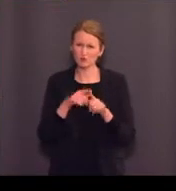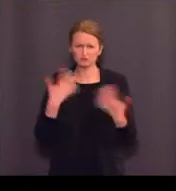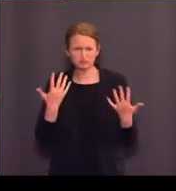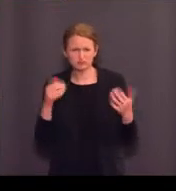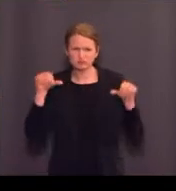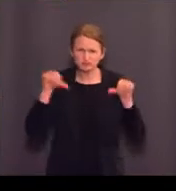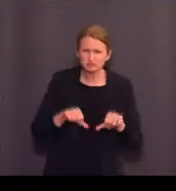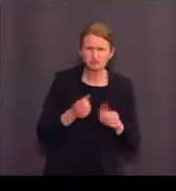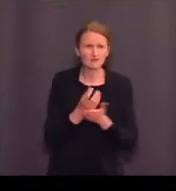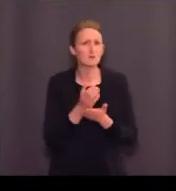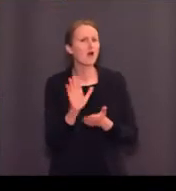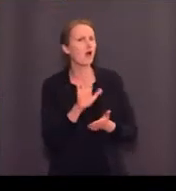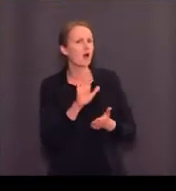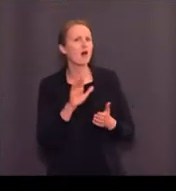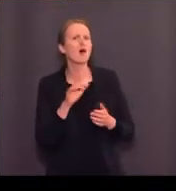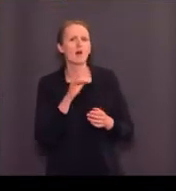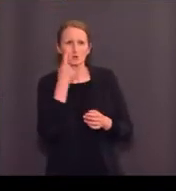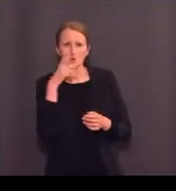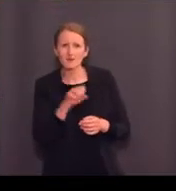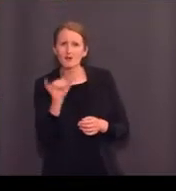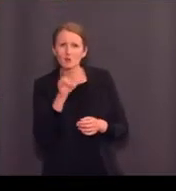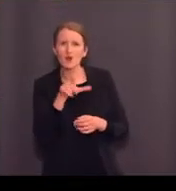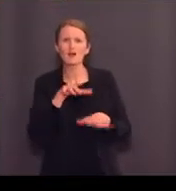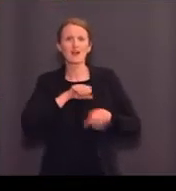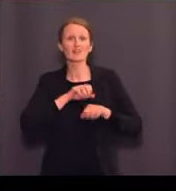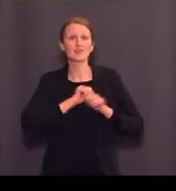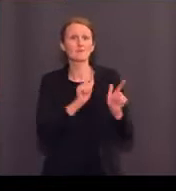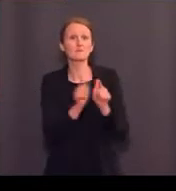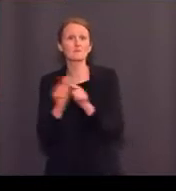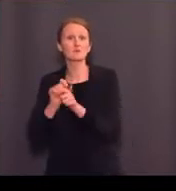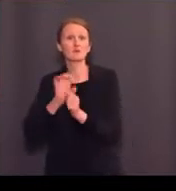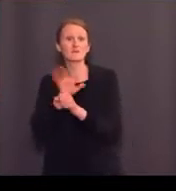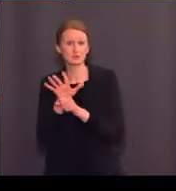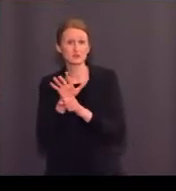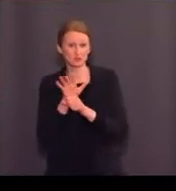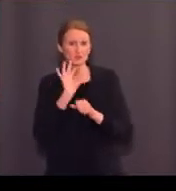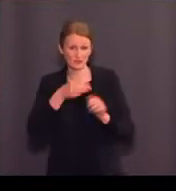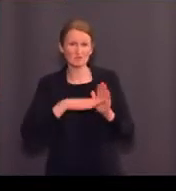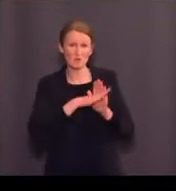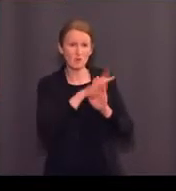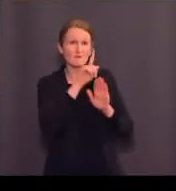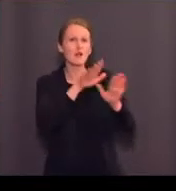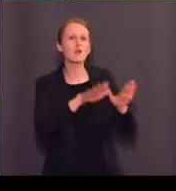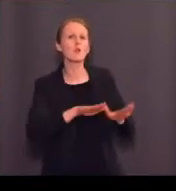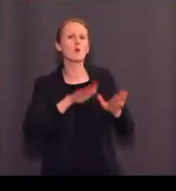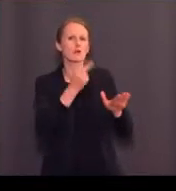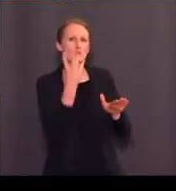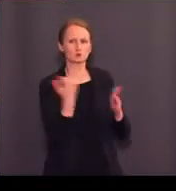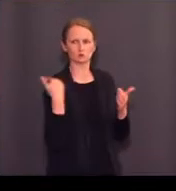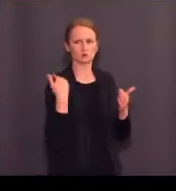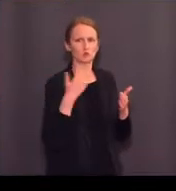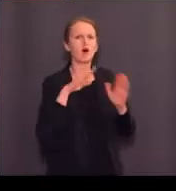remarqué, plus lentement depuis quelques jours et qu'on peut donc espérer que par la suite il y aura une